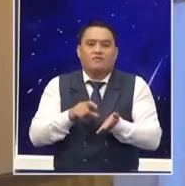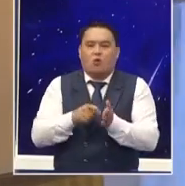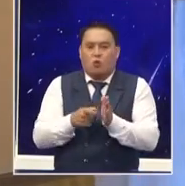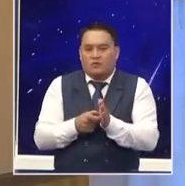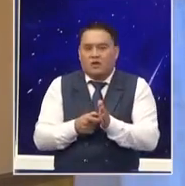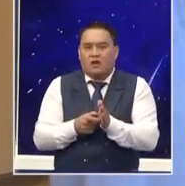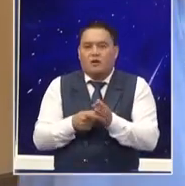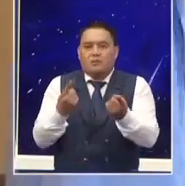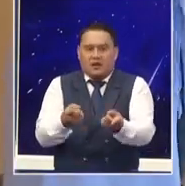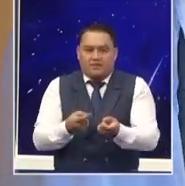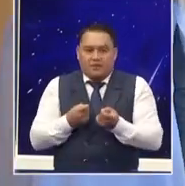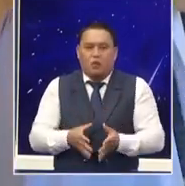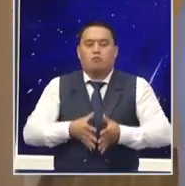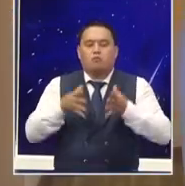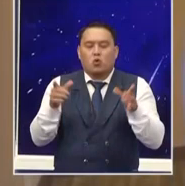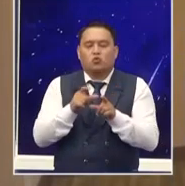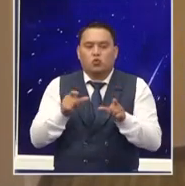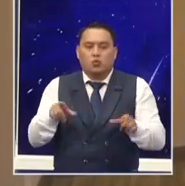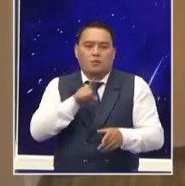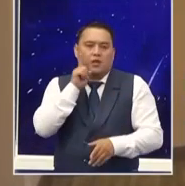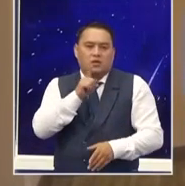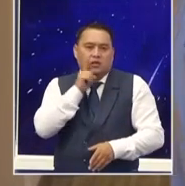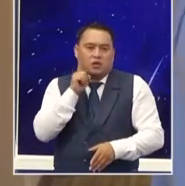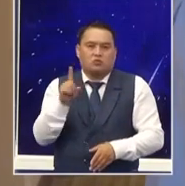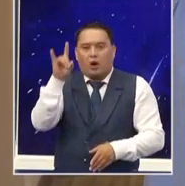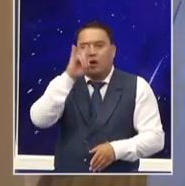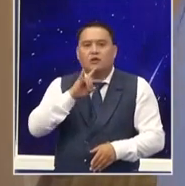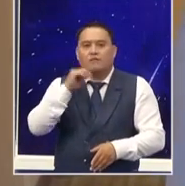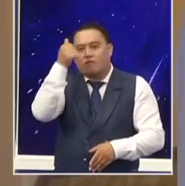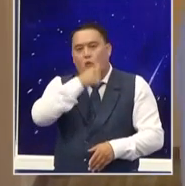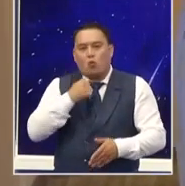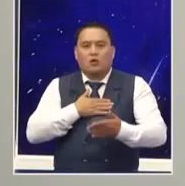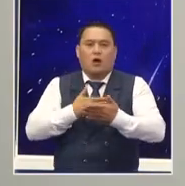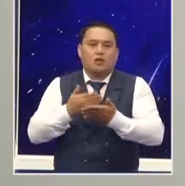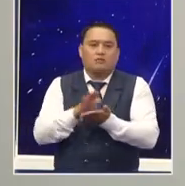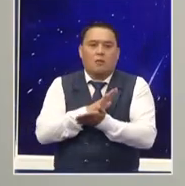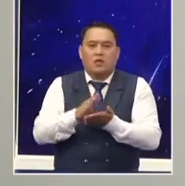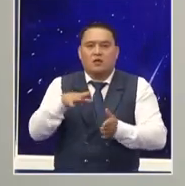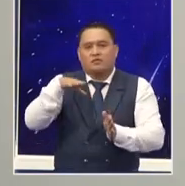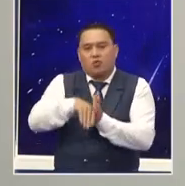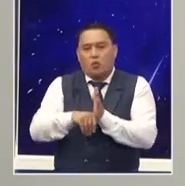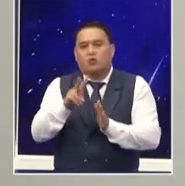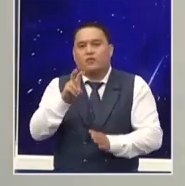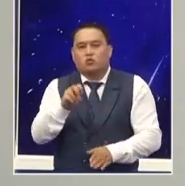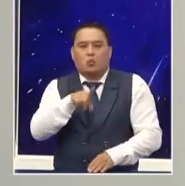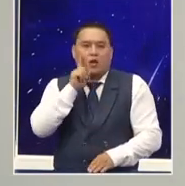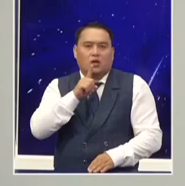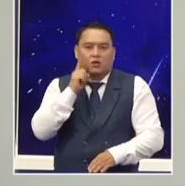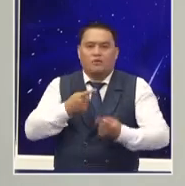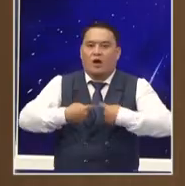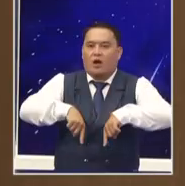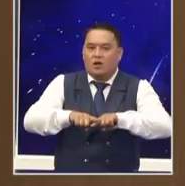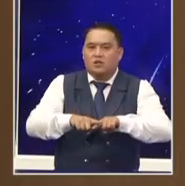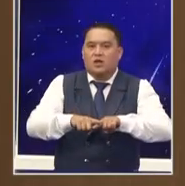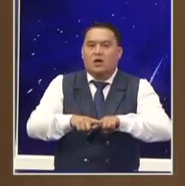офиса – привлечь в свои ряды как можно больше активистов. Напомним, в Казахстане в год волонтера действует порядка 200 волонтерских